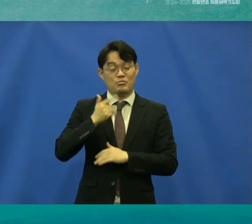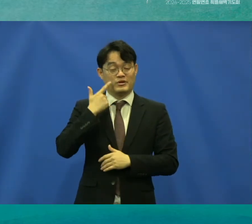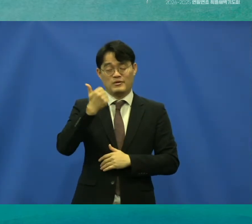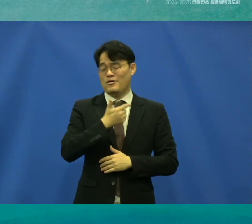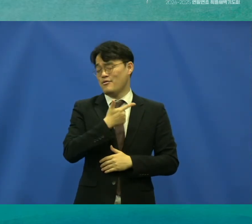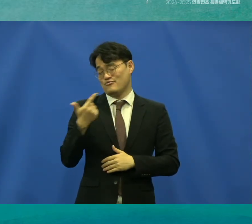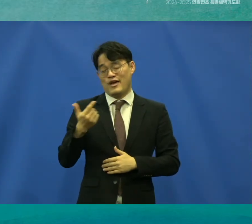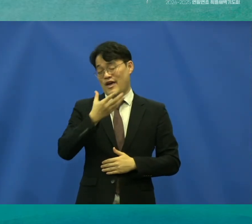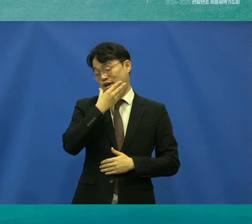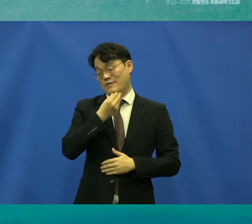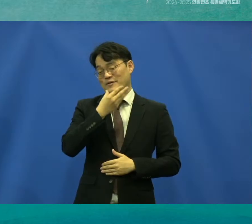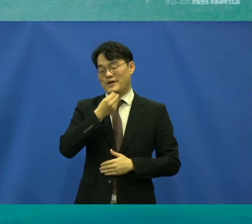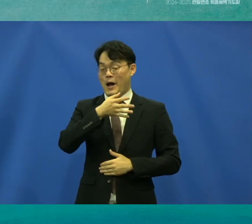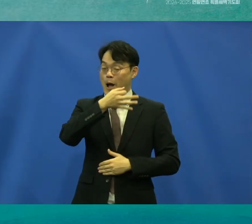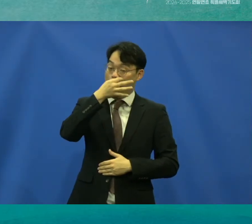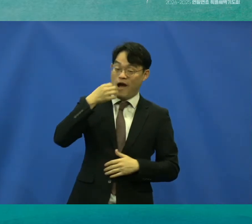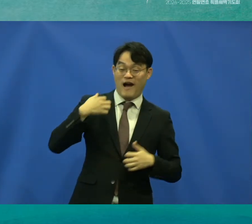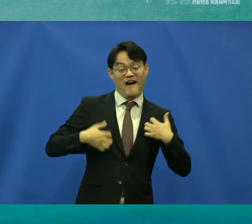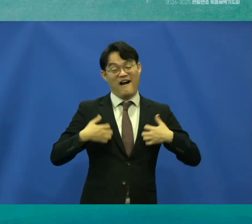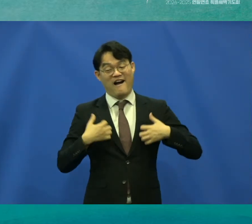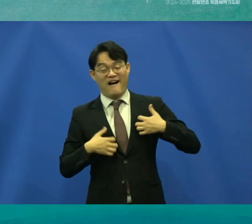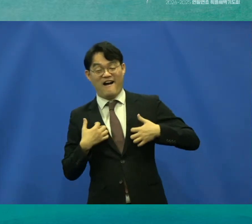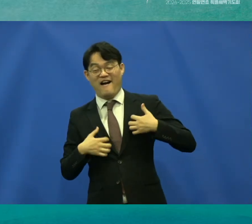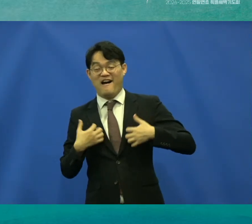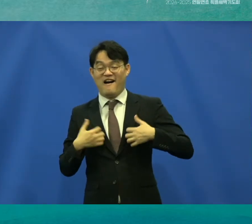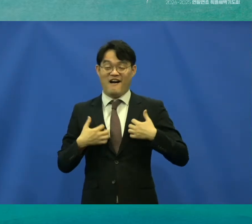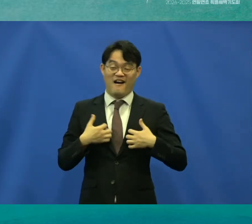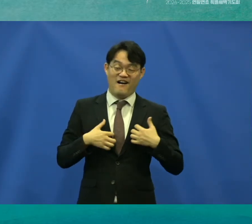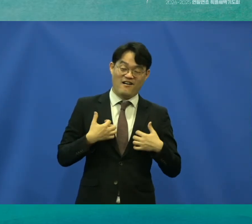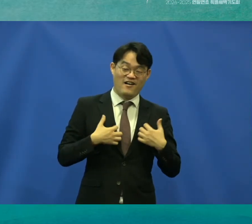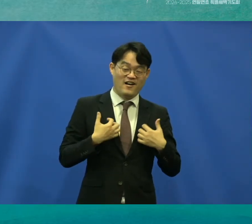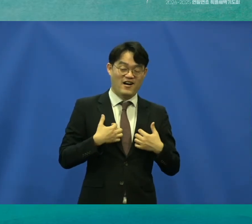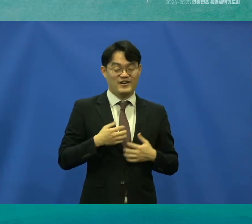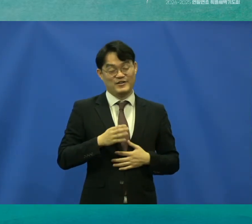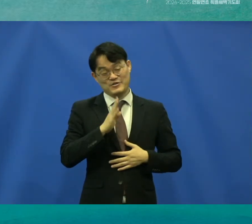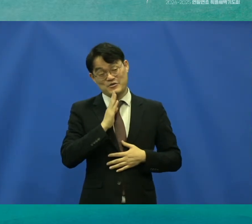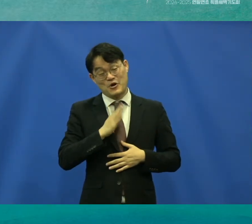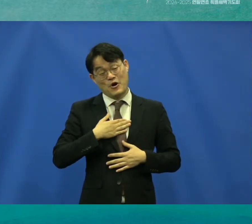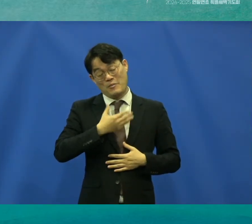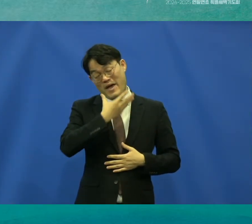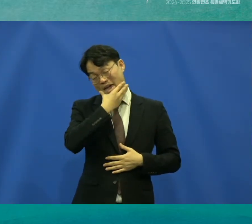그냥 죽고 싶을 정도로 행복해요.